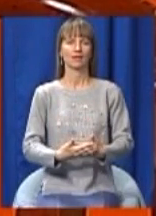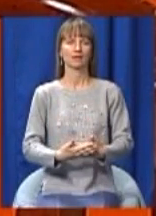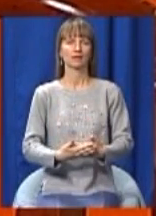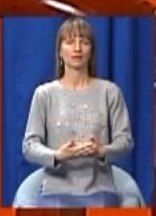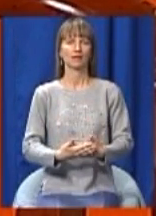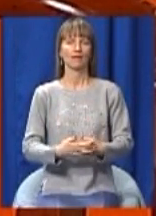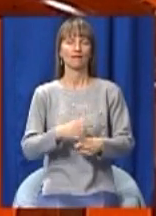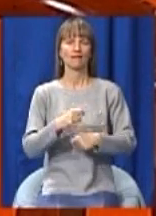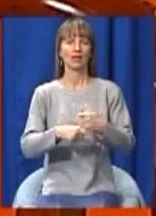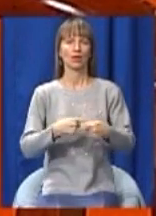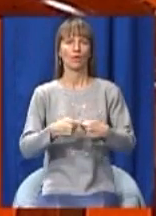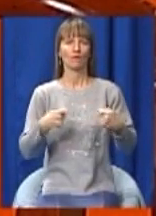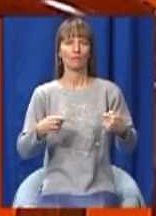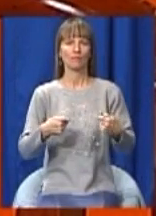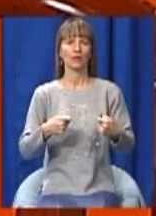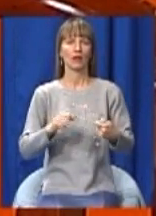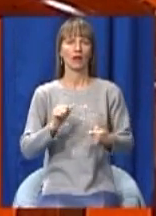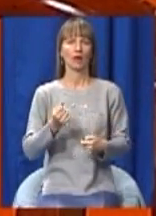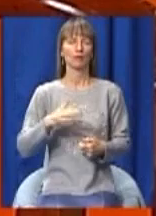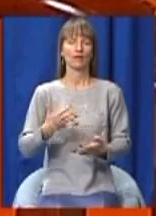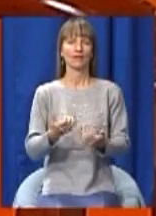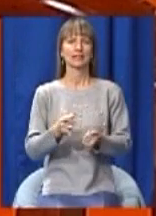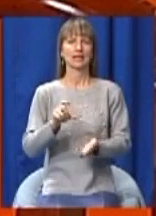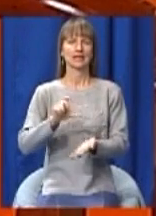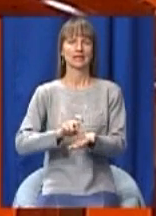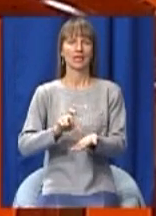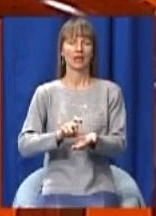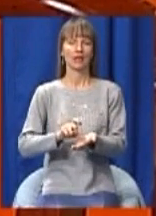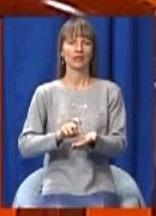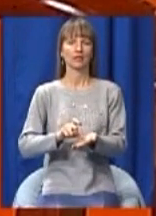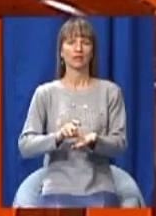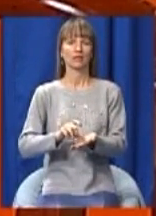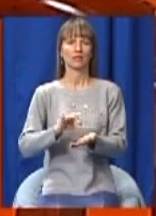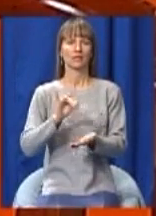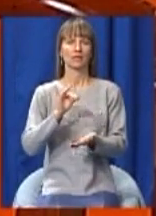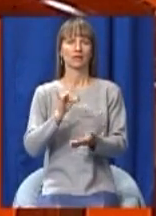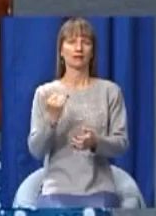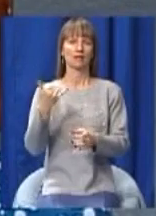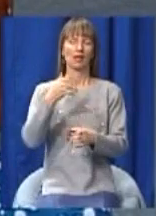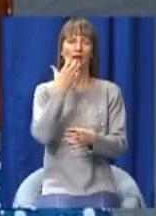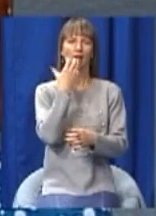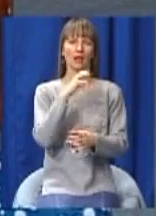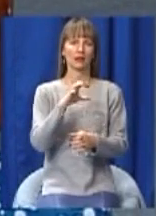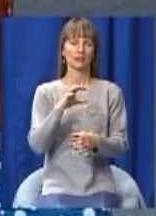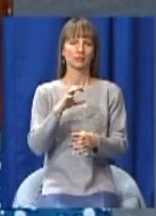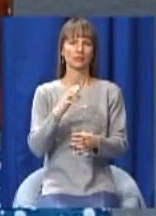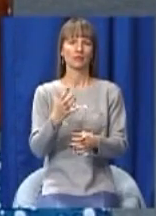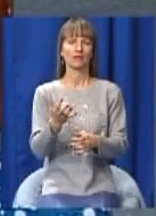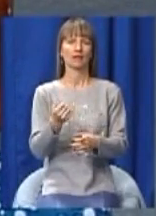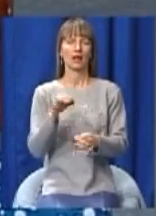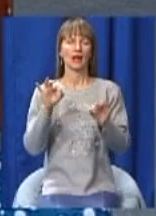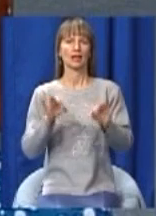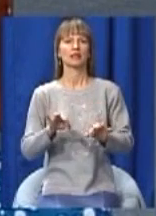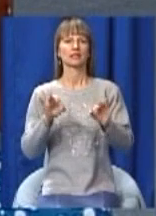веревкой об этом для есть такой стакан и взгляни туда крепит к взяли краситель